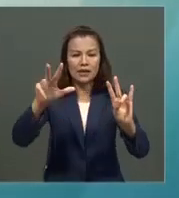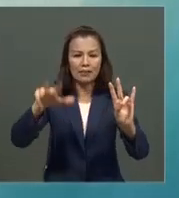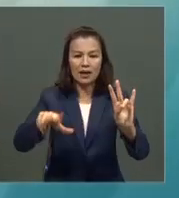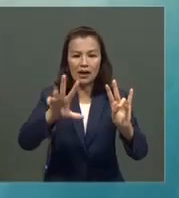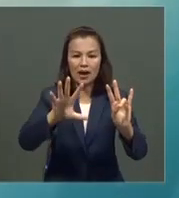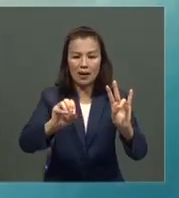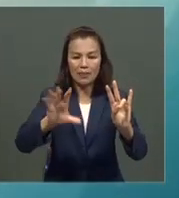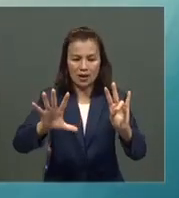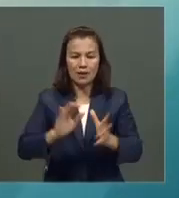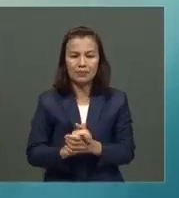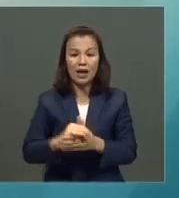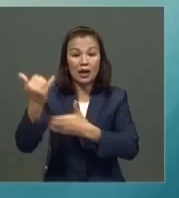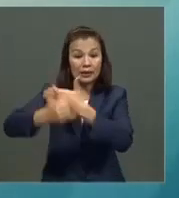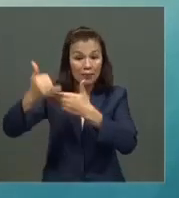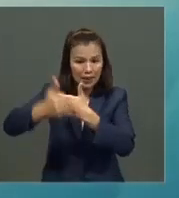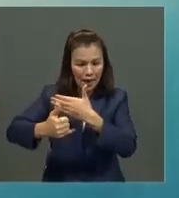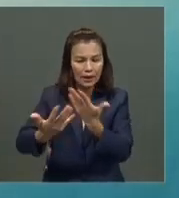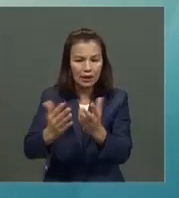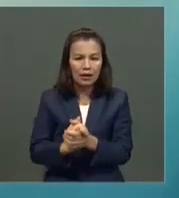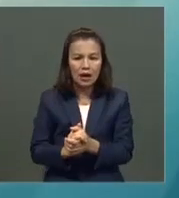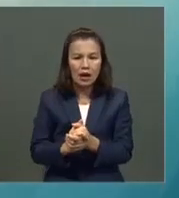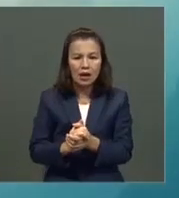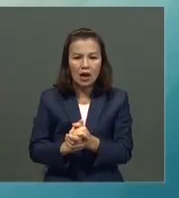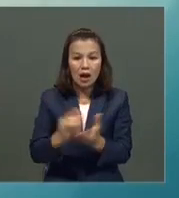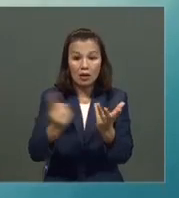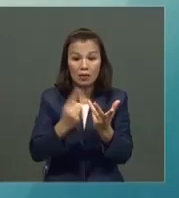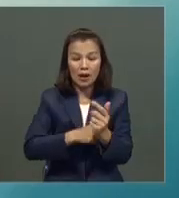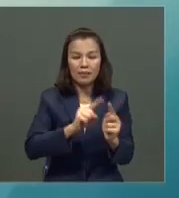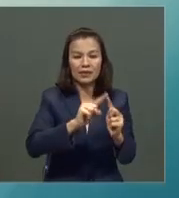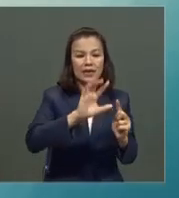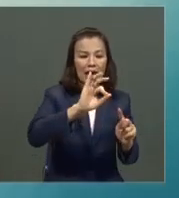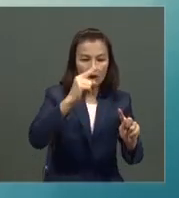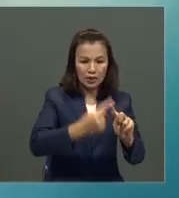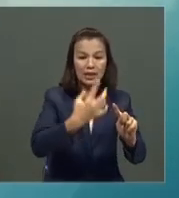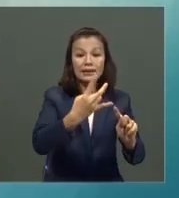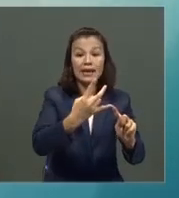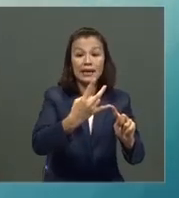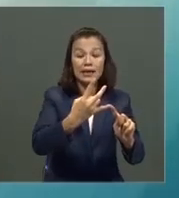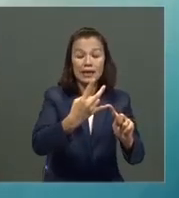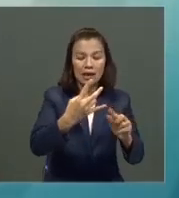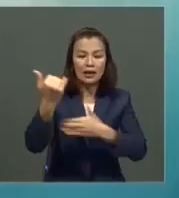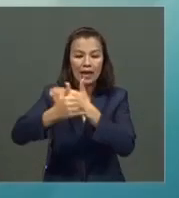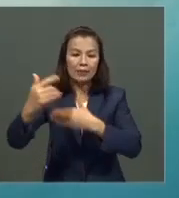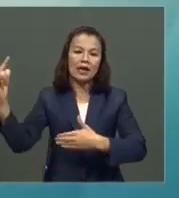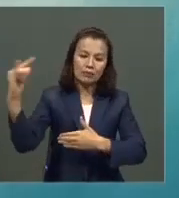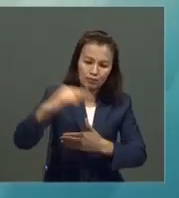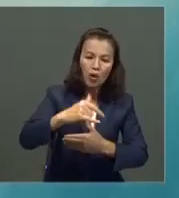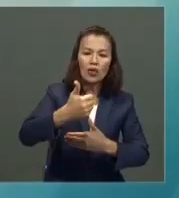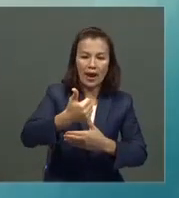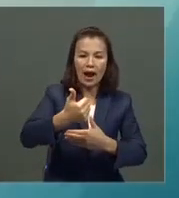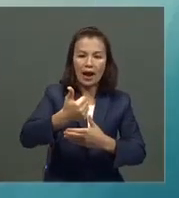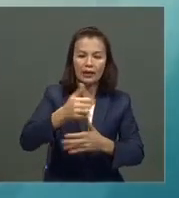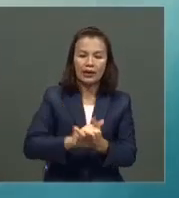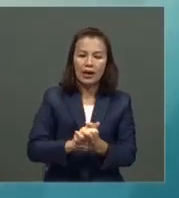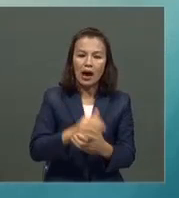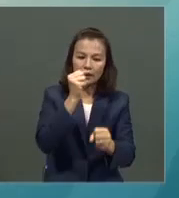73,055 คนต่างชาติเนี่ยคือนับตัวเลขที่9กรกฎาคมเป็นต้นมาที่เราอนุญาตให้ต่างชาติที่เข้าเกณฑ์